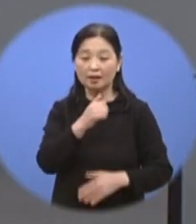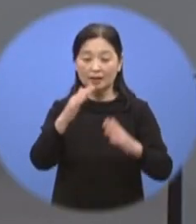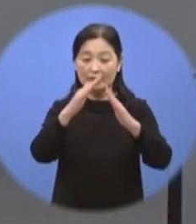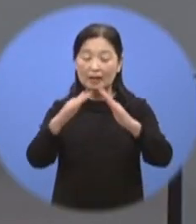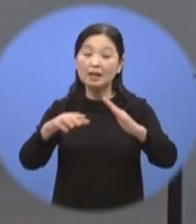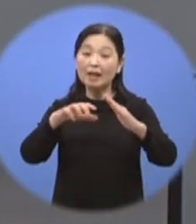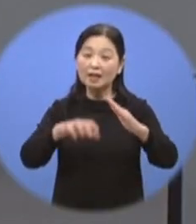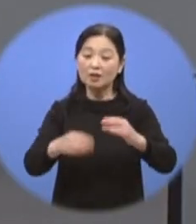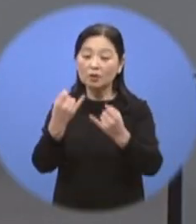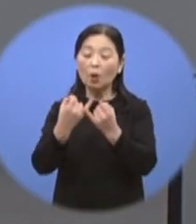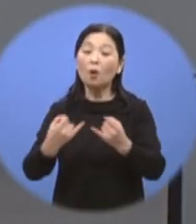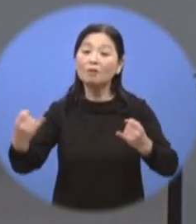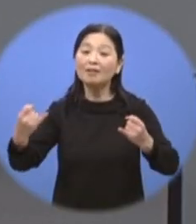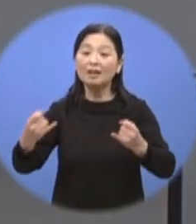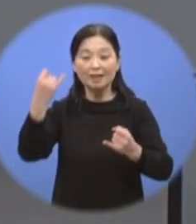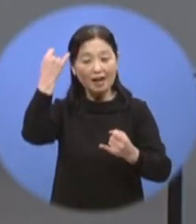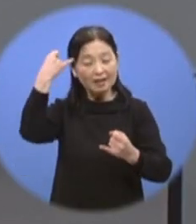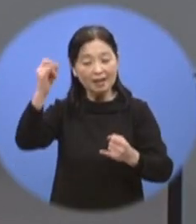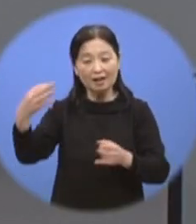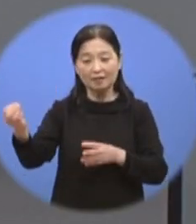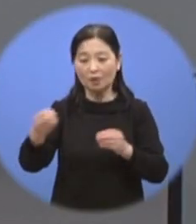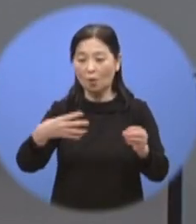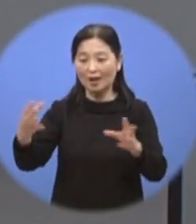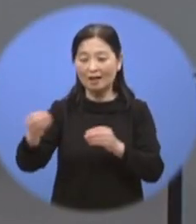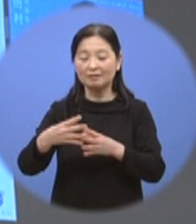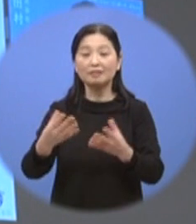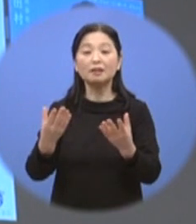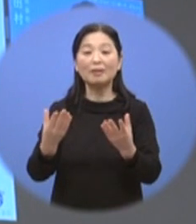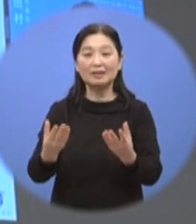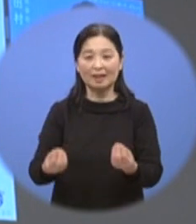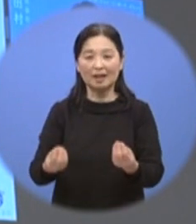をつないだ意見交換が行われました。